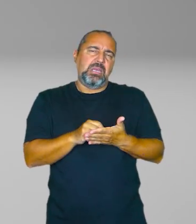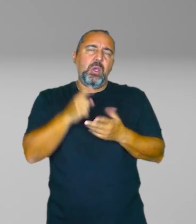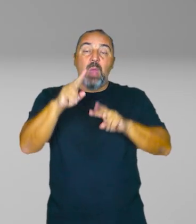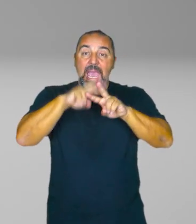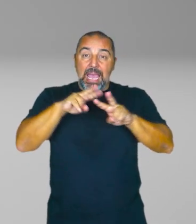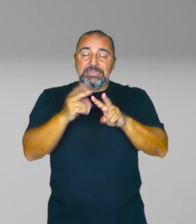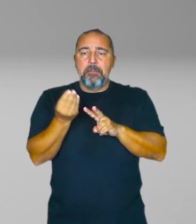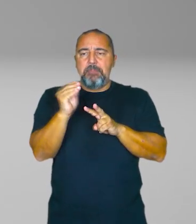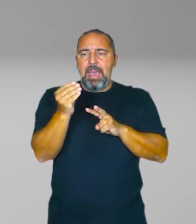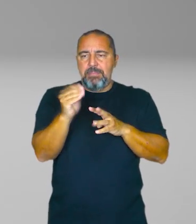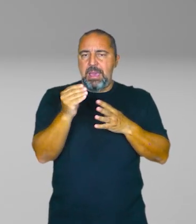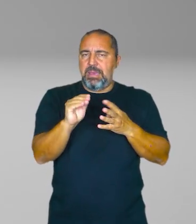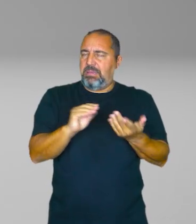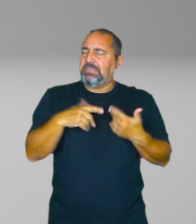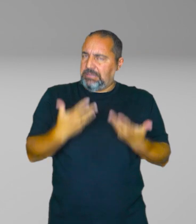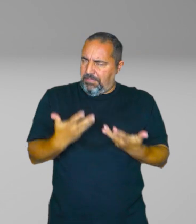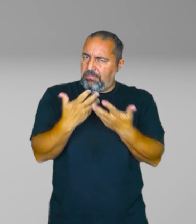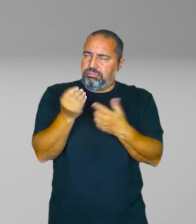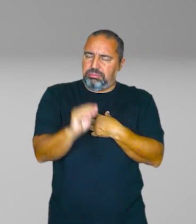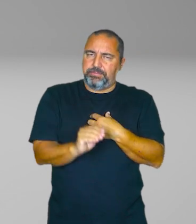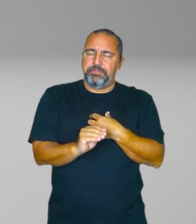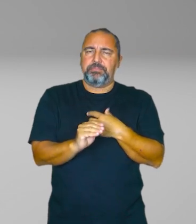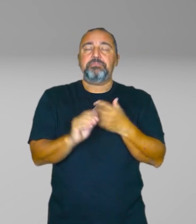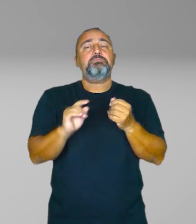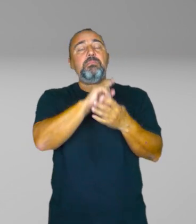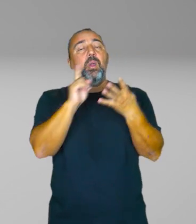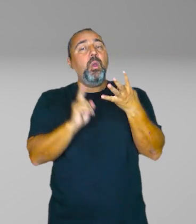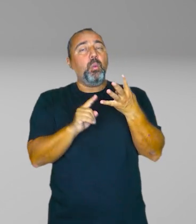Idatzi testua eta gehitu zure traulak.